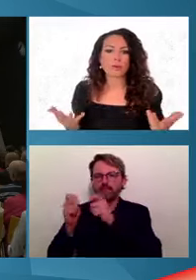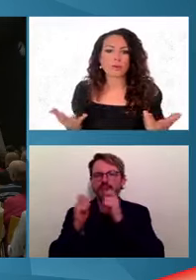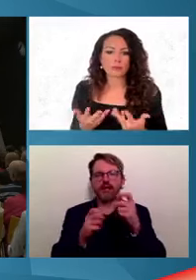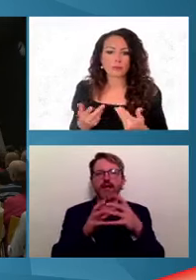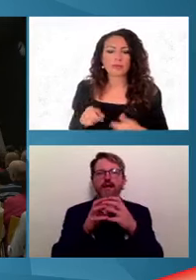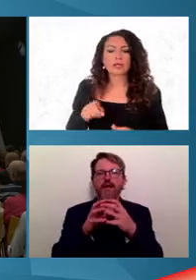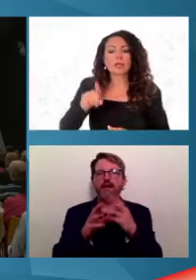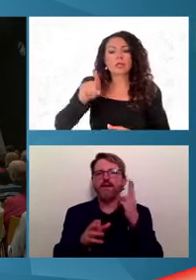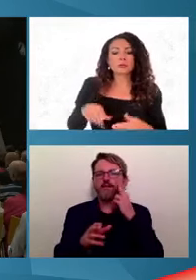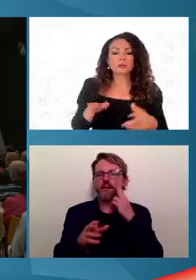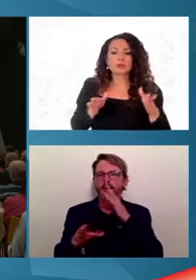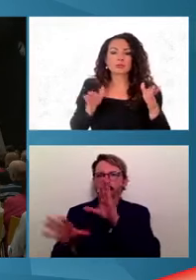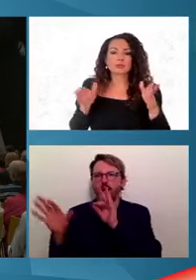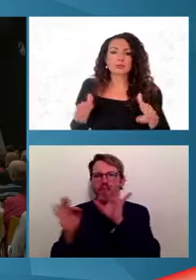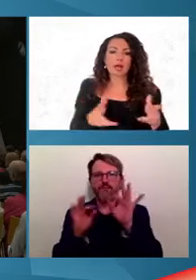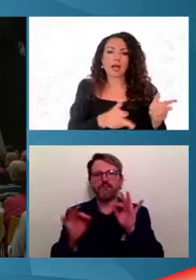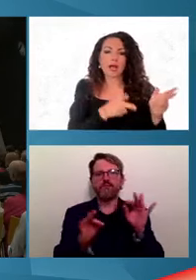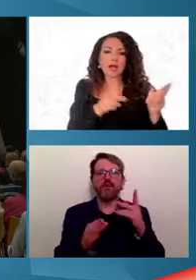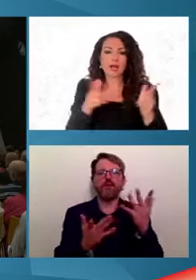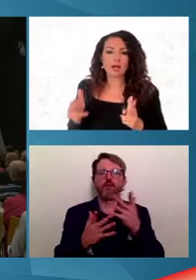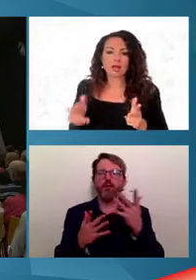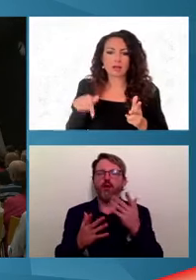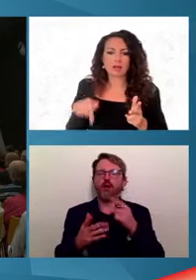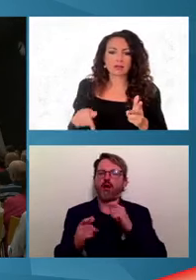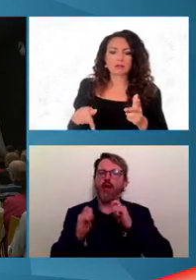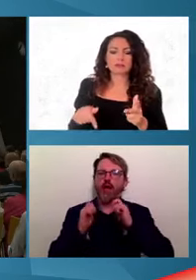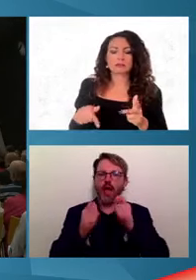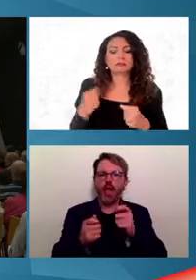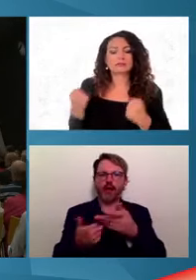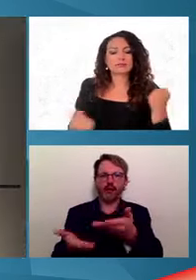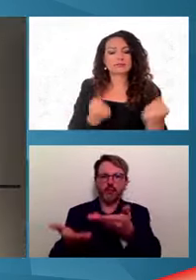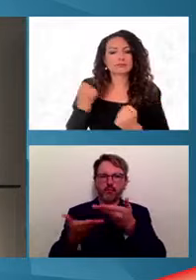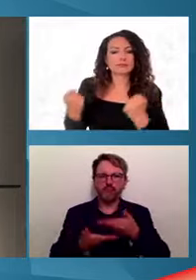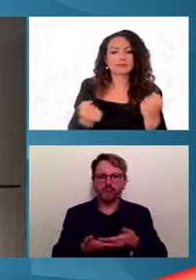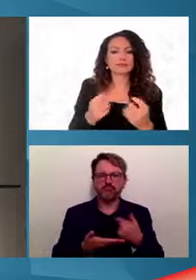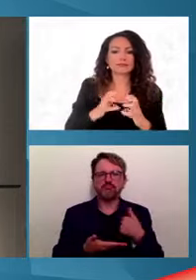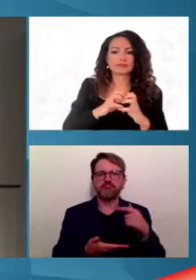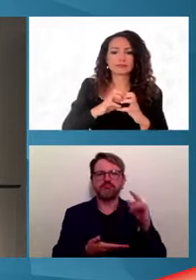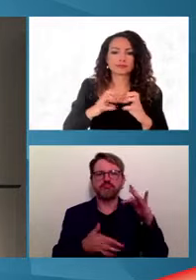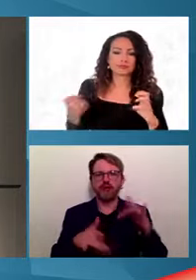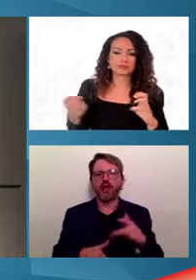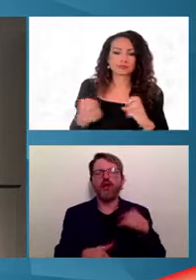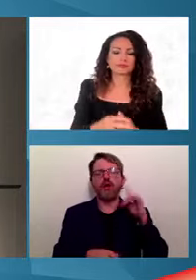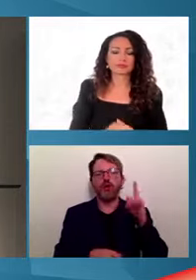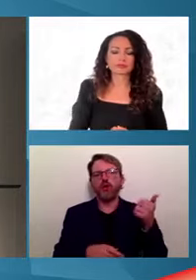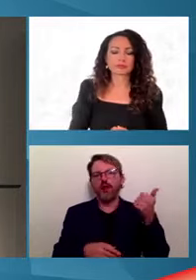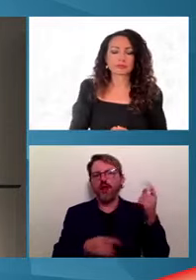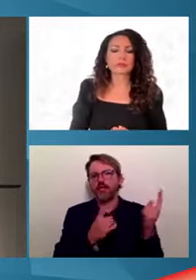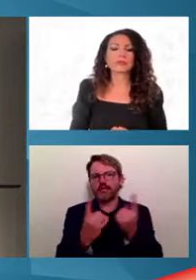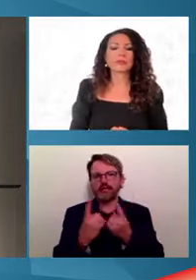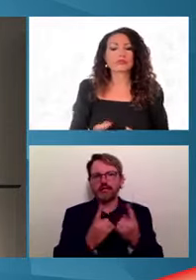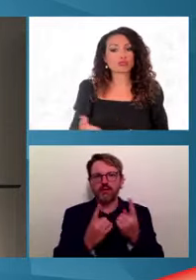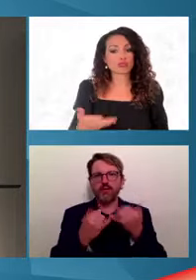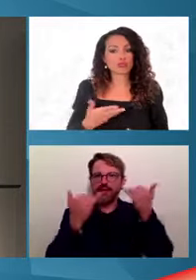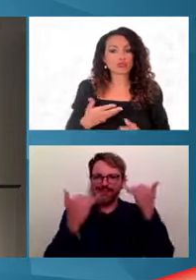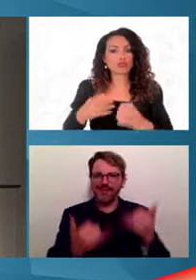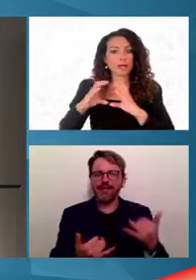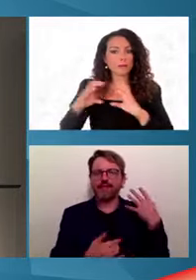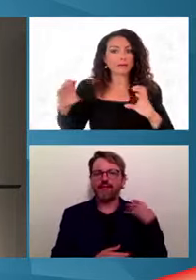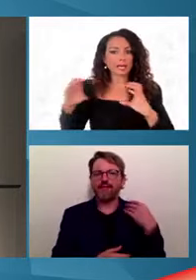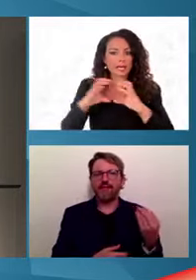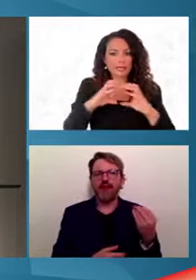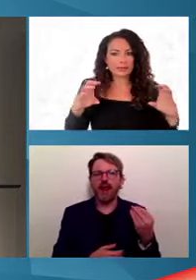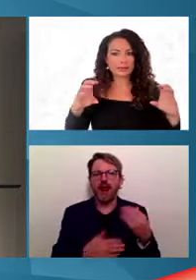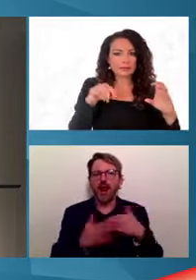die diese Angebote auch abgegeben haben. Und natürlich, es ist eine Situation, die jetzt wieder